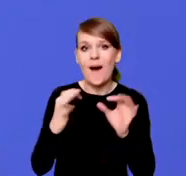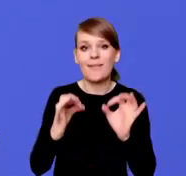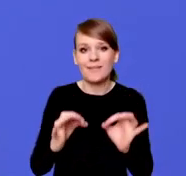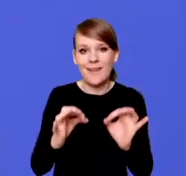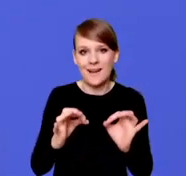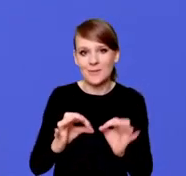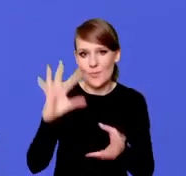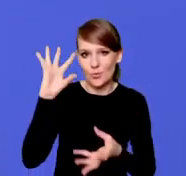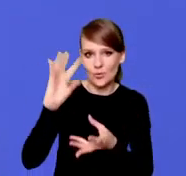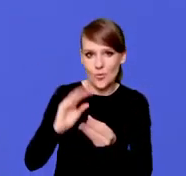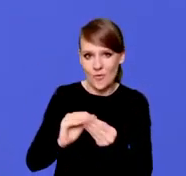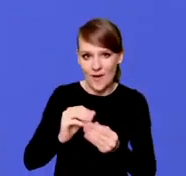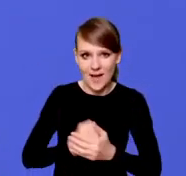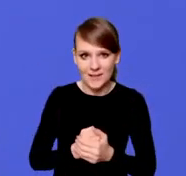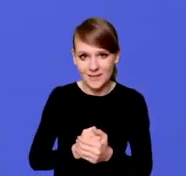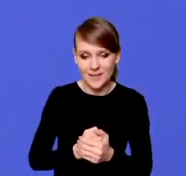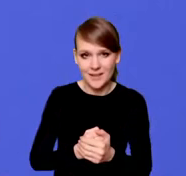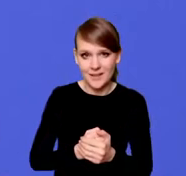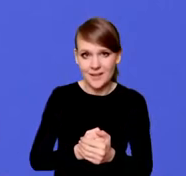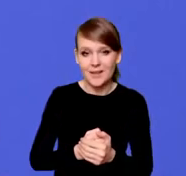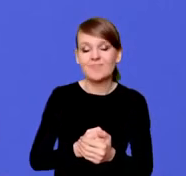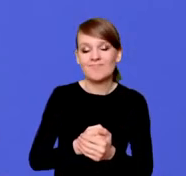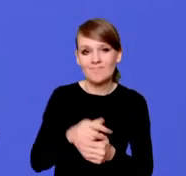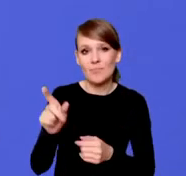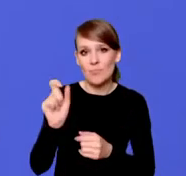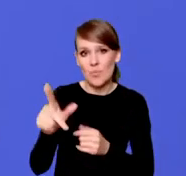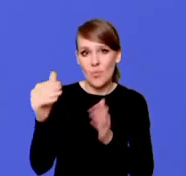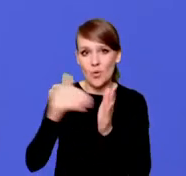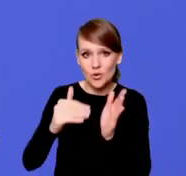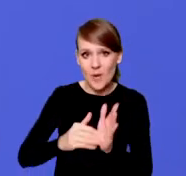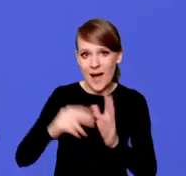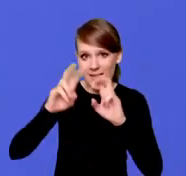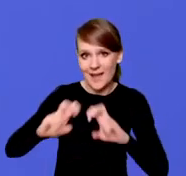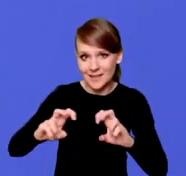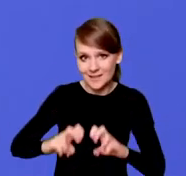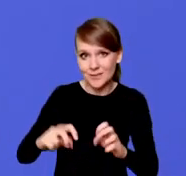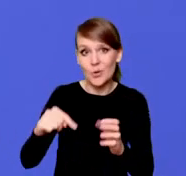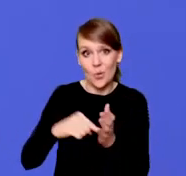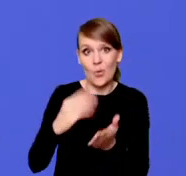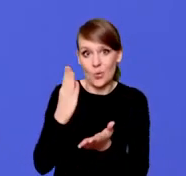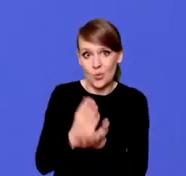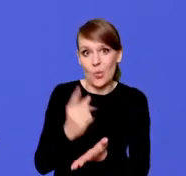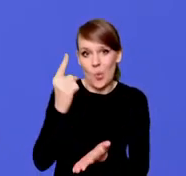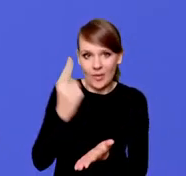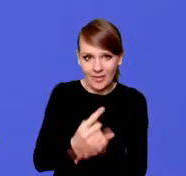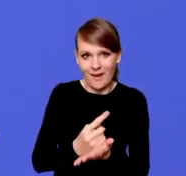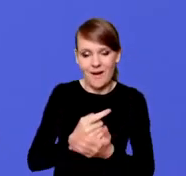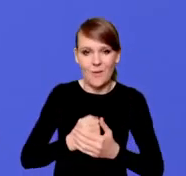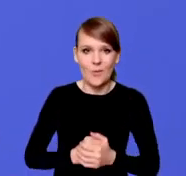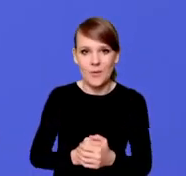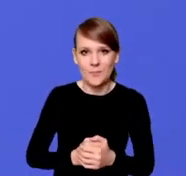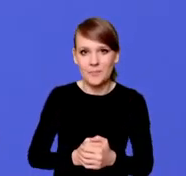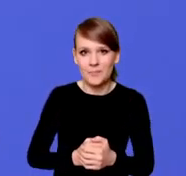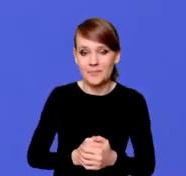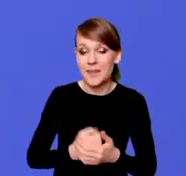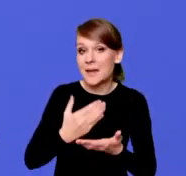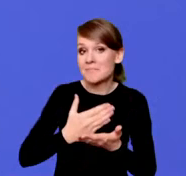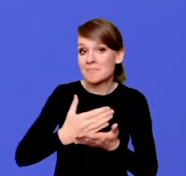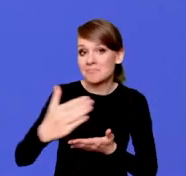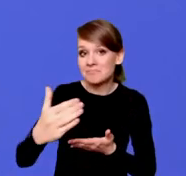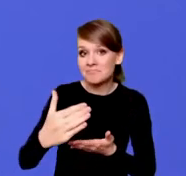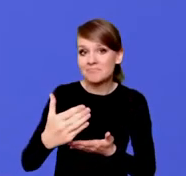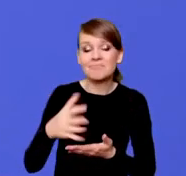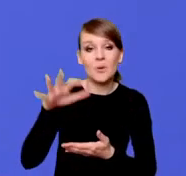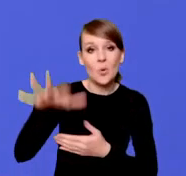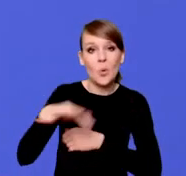Istnieje potrzeba analizy, co już udało się osiągnąć, i jakie wyzwania stoją przed środowiskiem